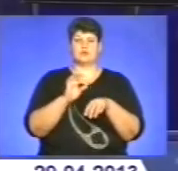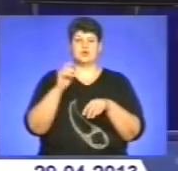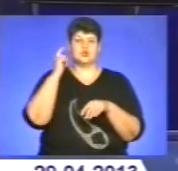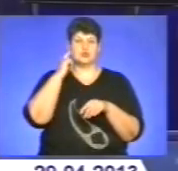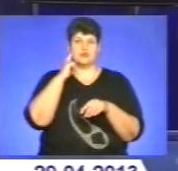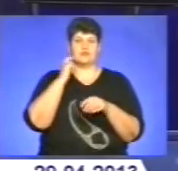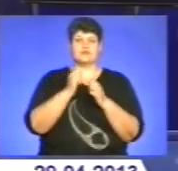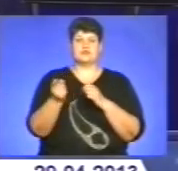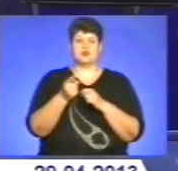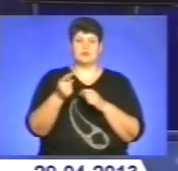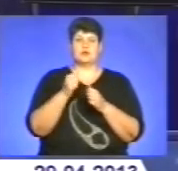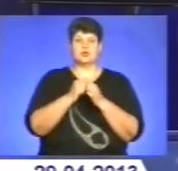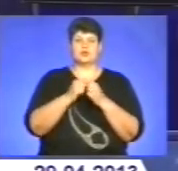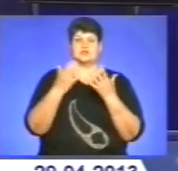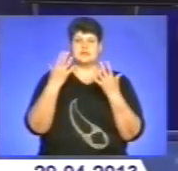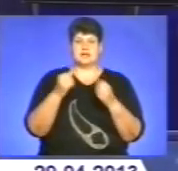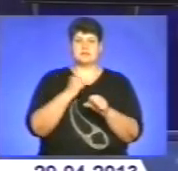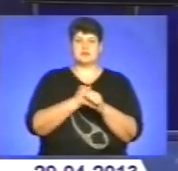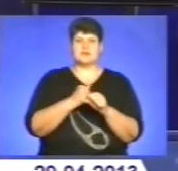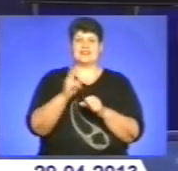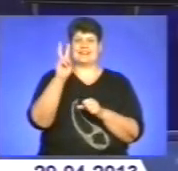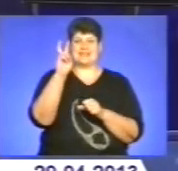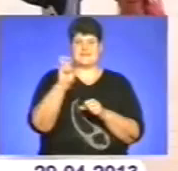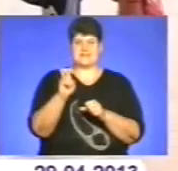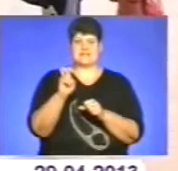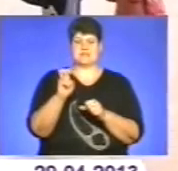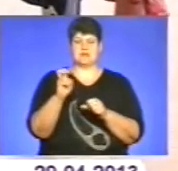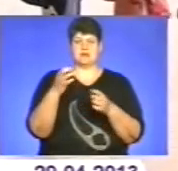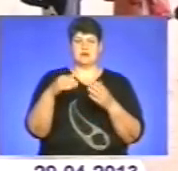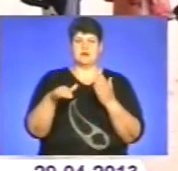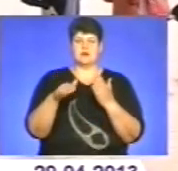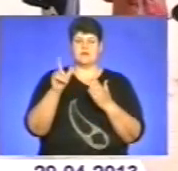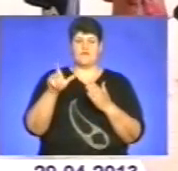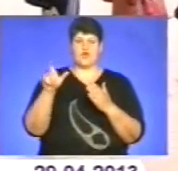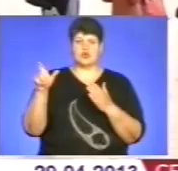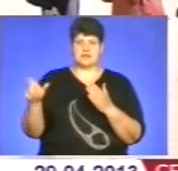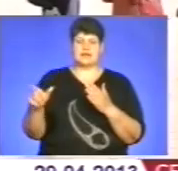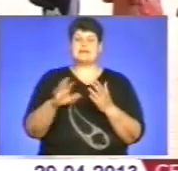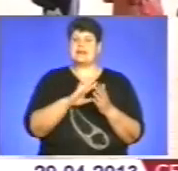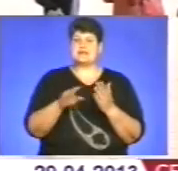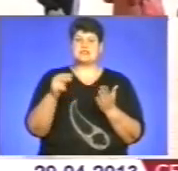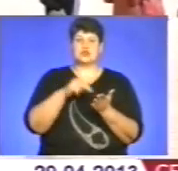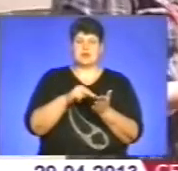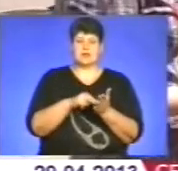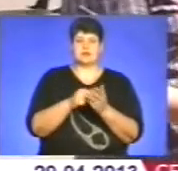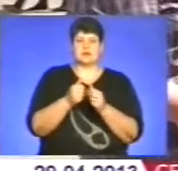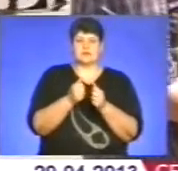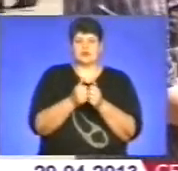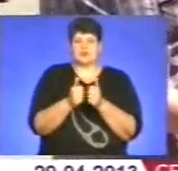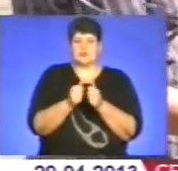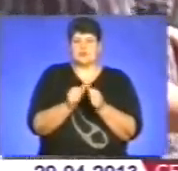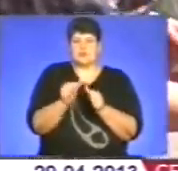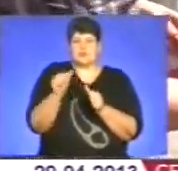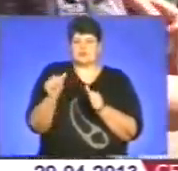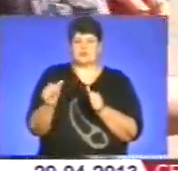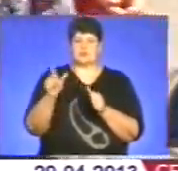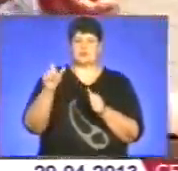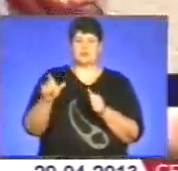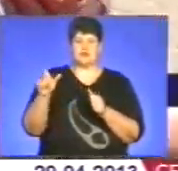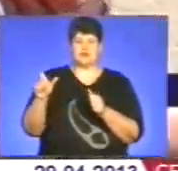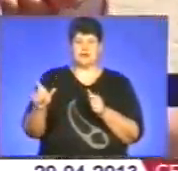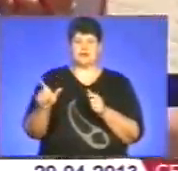протягом 3 тижнів працювали 200 волонтерів. Не стояти осторонь людських проблем – перше і незмінне правило